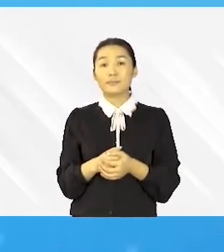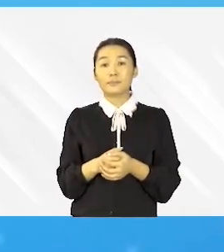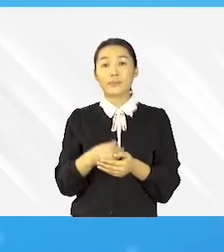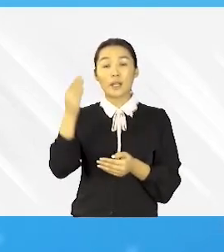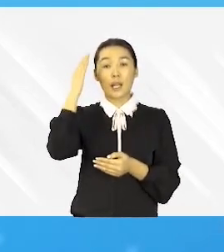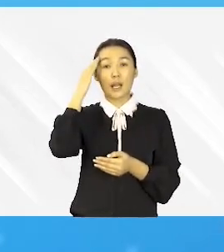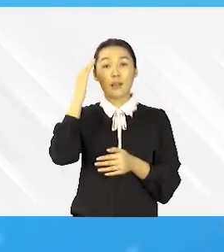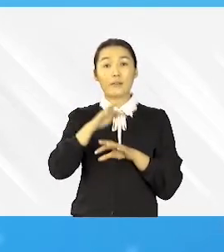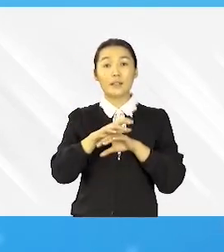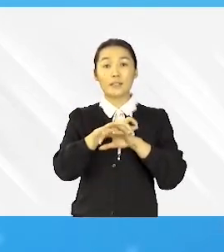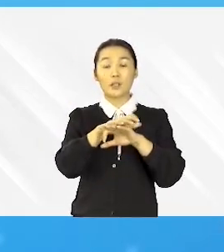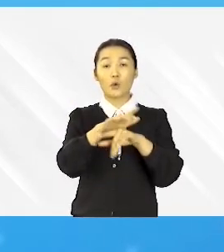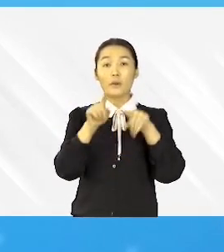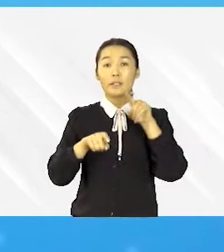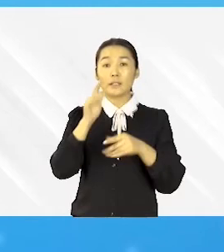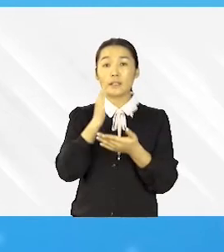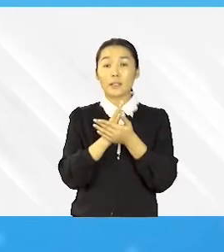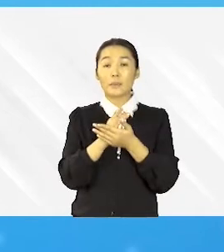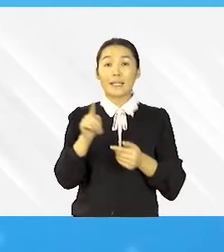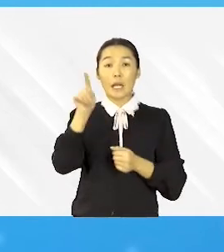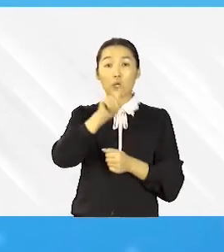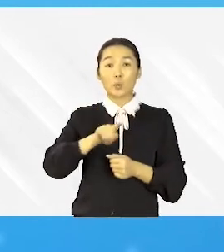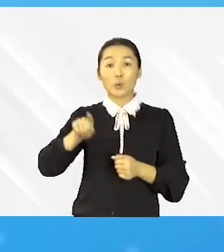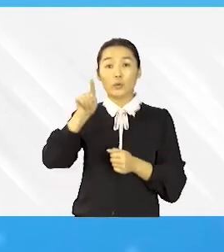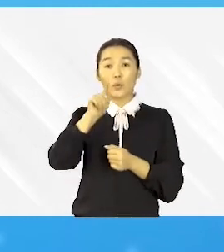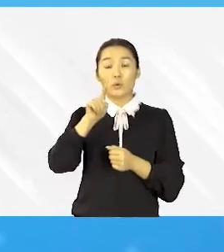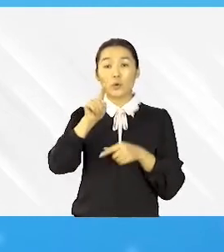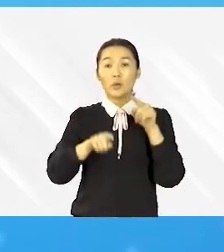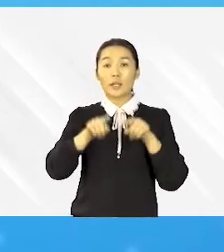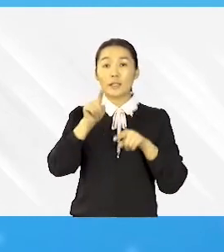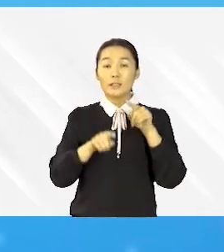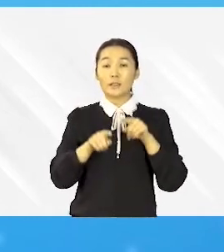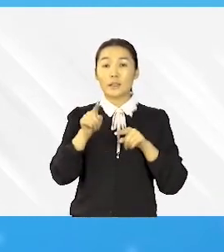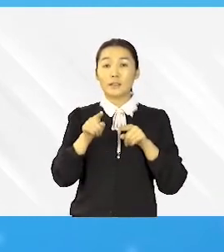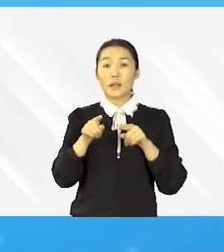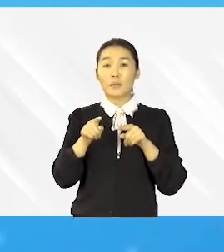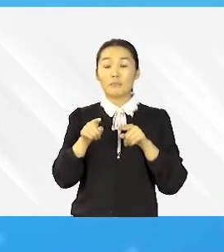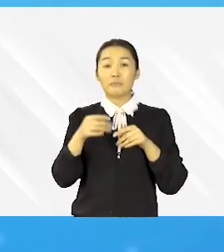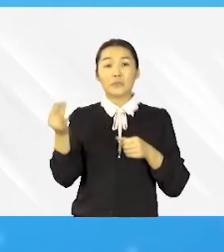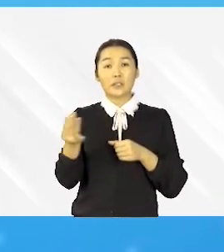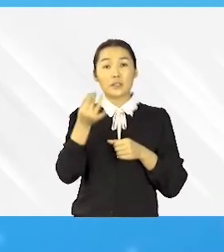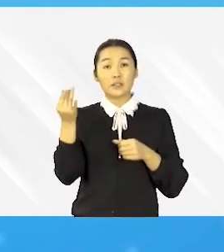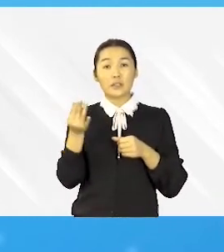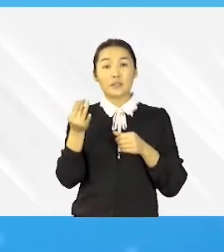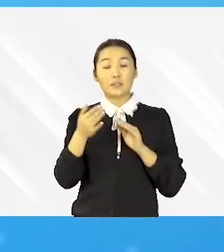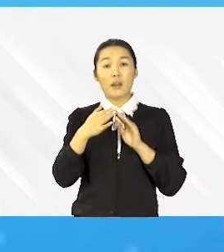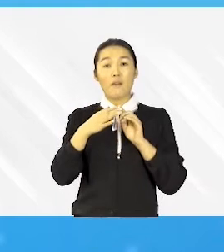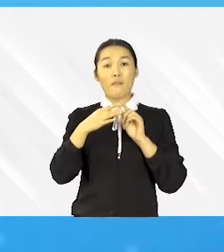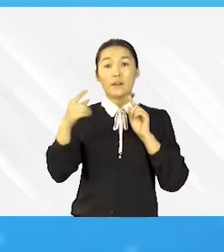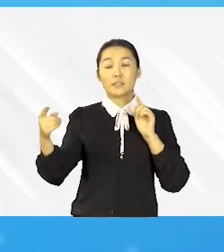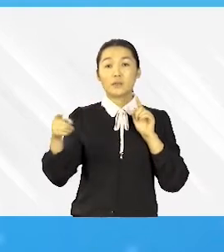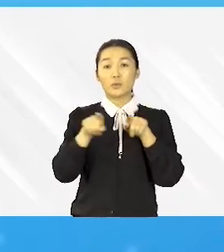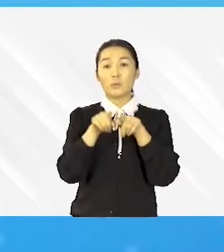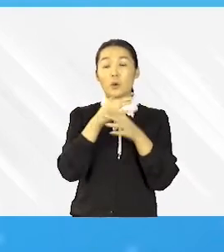Голова насекомого иногда имеет округлую форму, иногда весьма причудливо вытянутая от длинный хоботок, как у